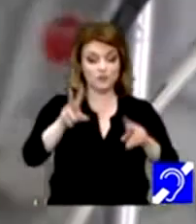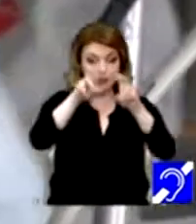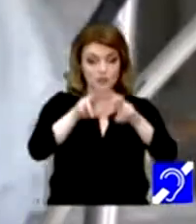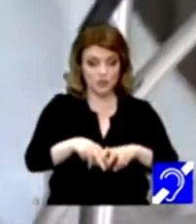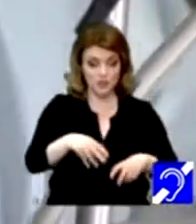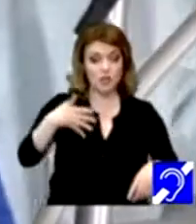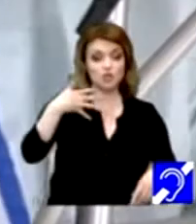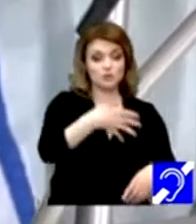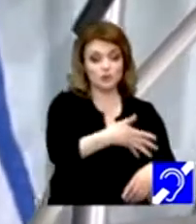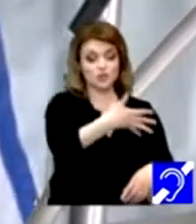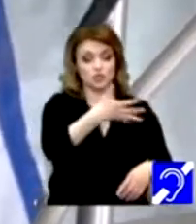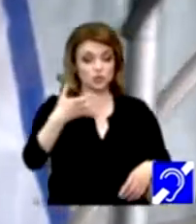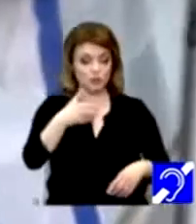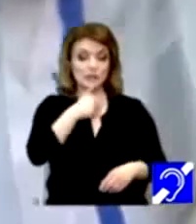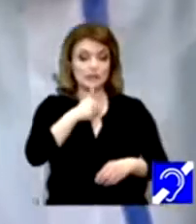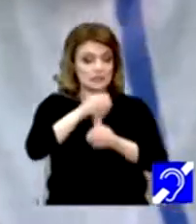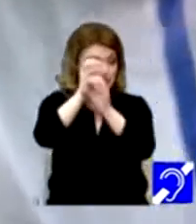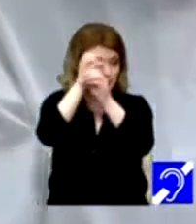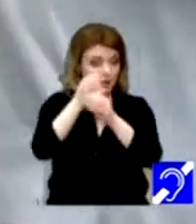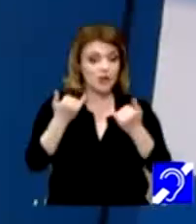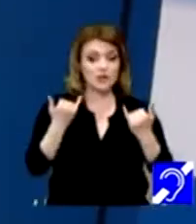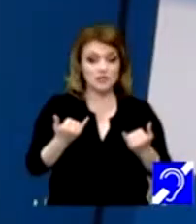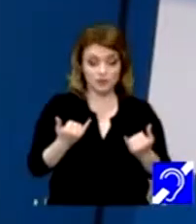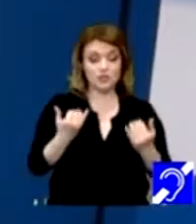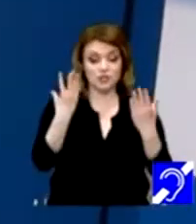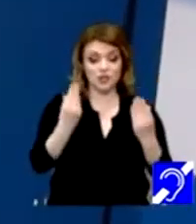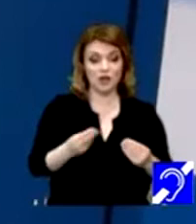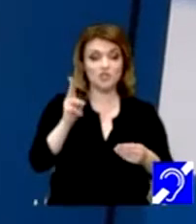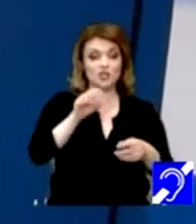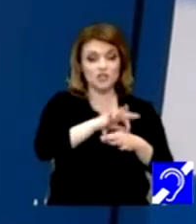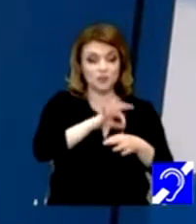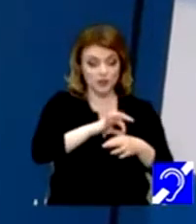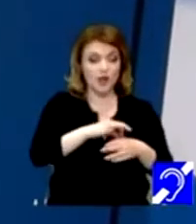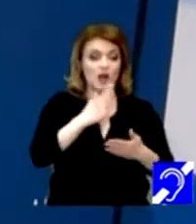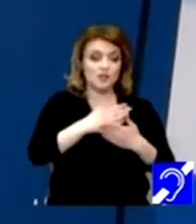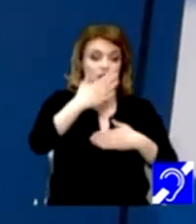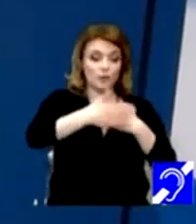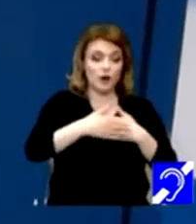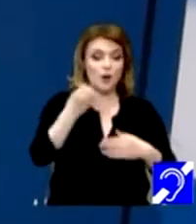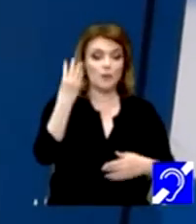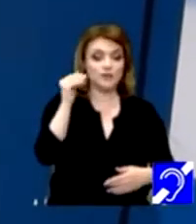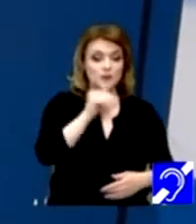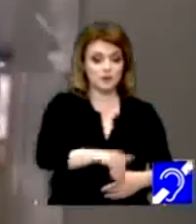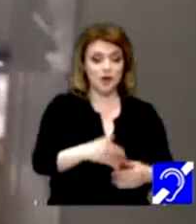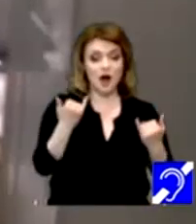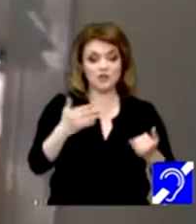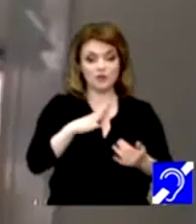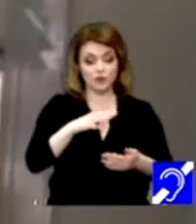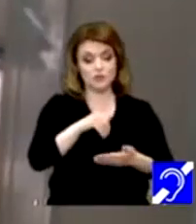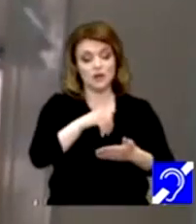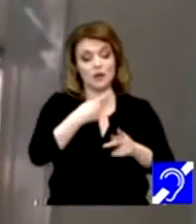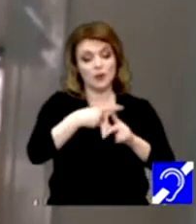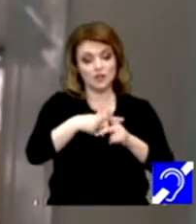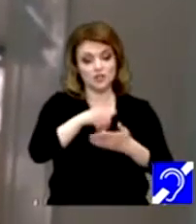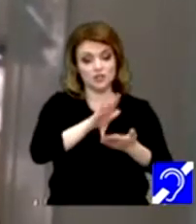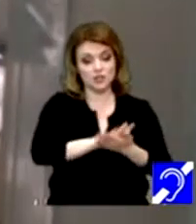făcute peste 5500 de teste. În prezent, numărul celor infectați cu COVID de aproape 14.000. Azi au fost testați